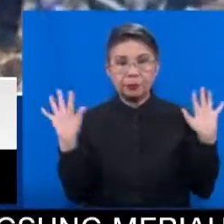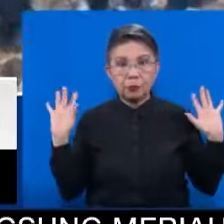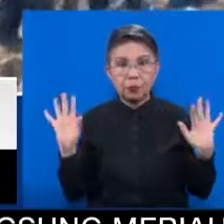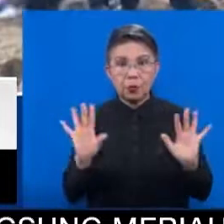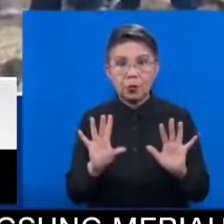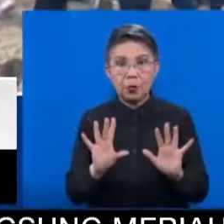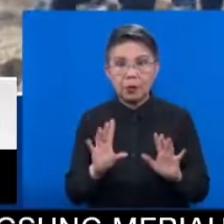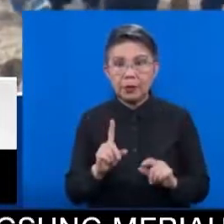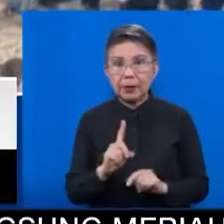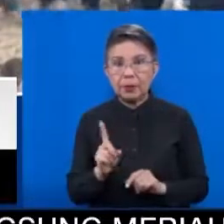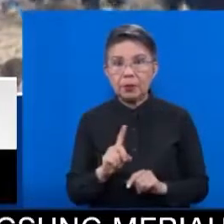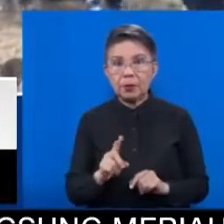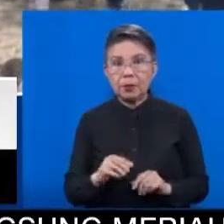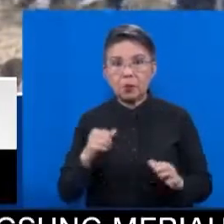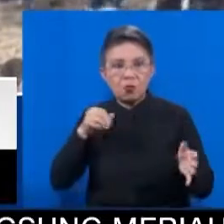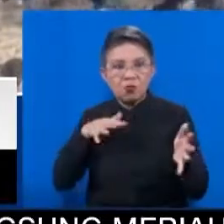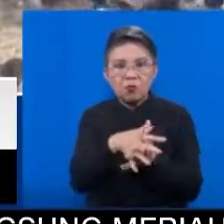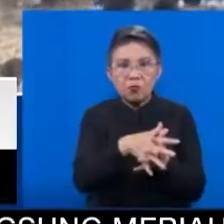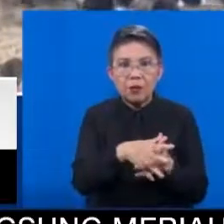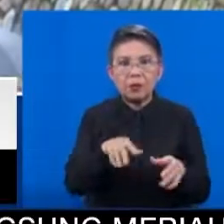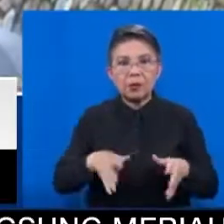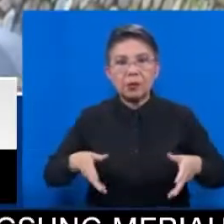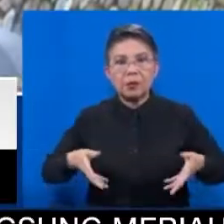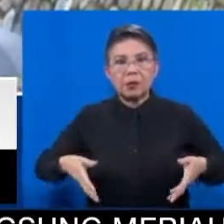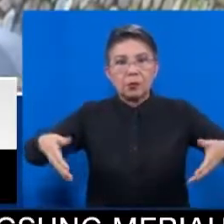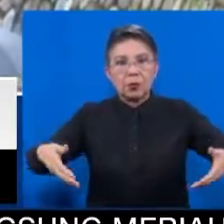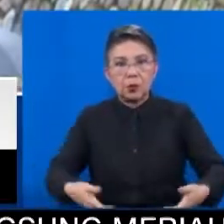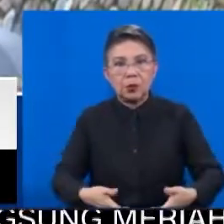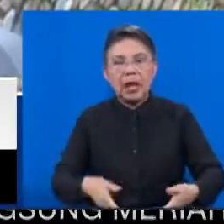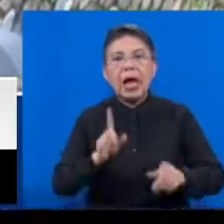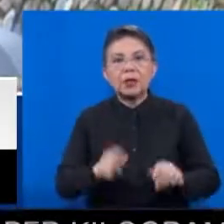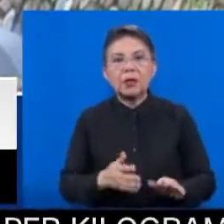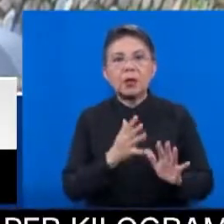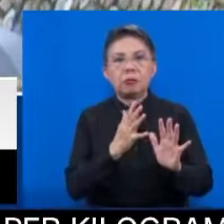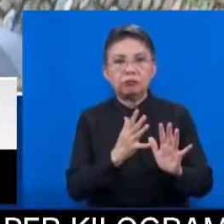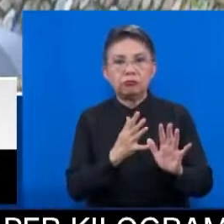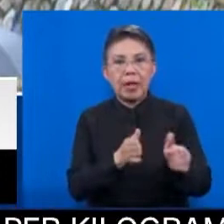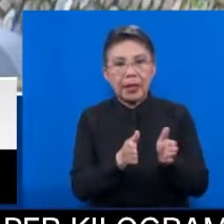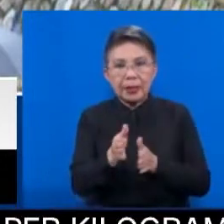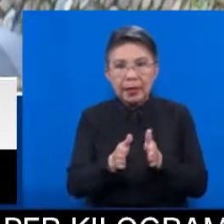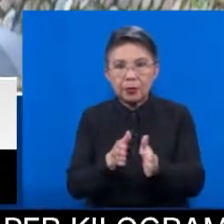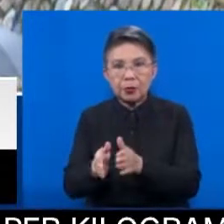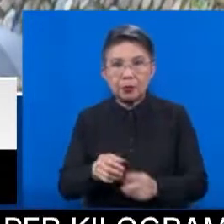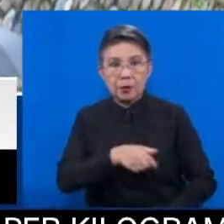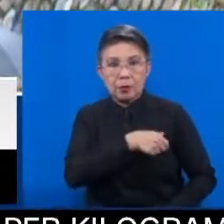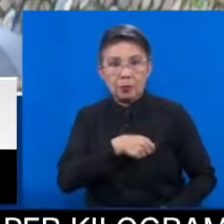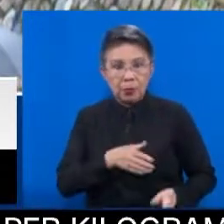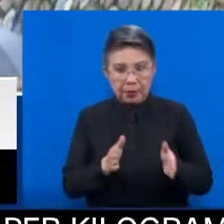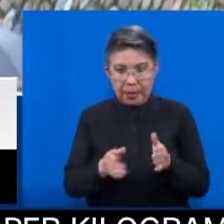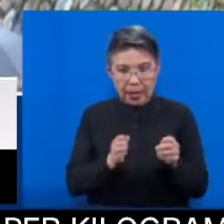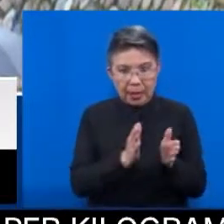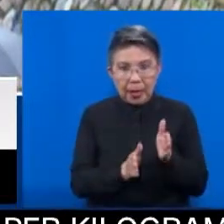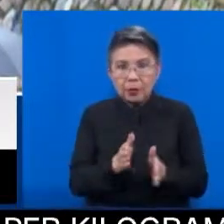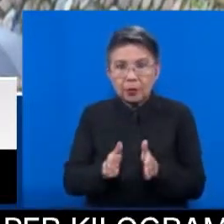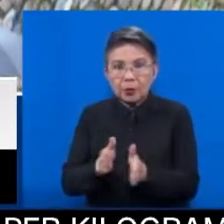tidak serta-merta bisa merangsek masuk ke makam Eril, Taufik, tetapi memang dilakukan pengaturan oleh petugas sedemikian rupa, baik